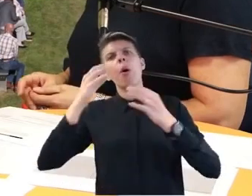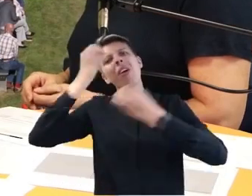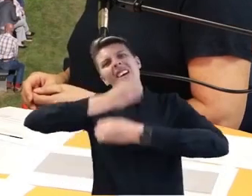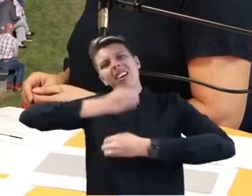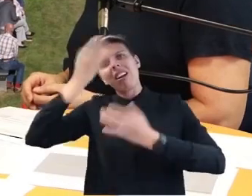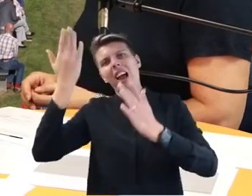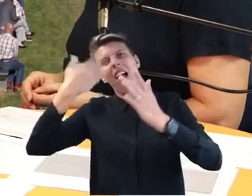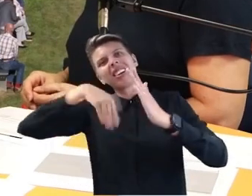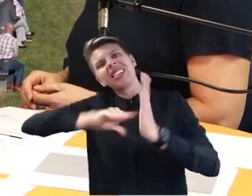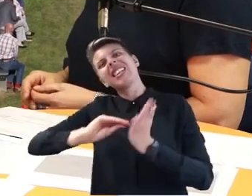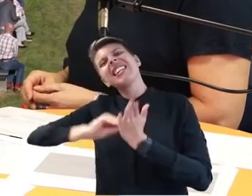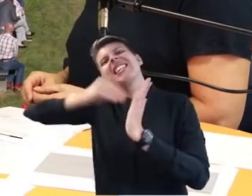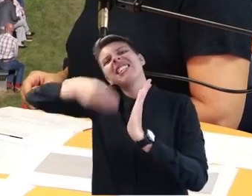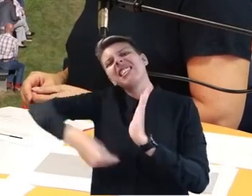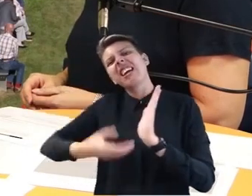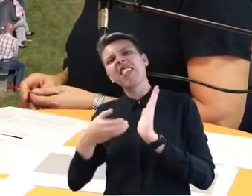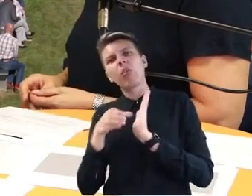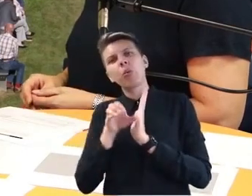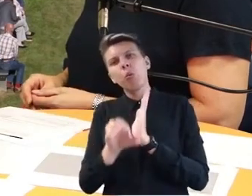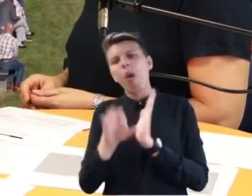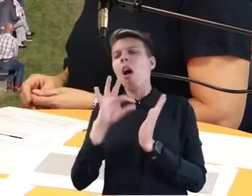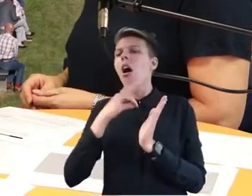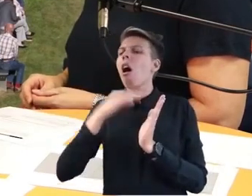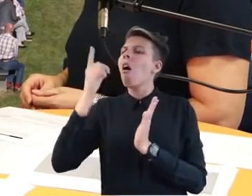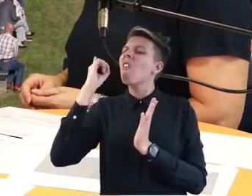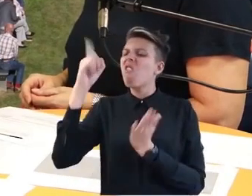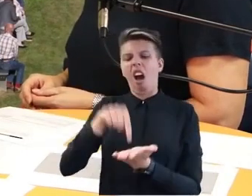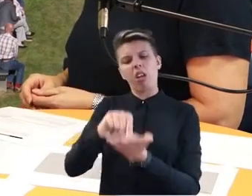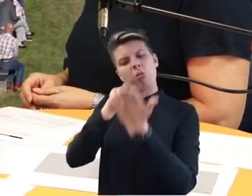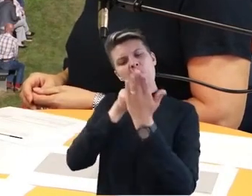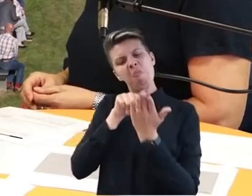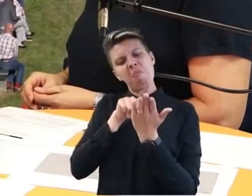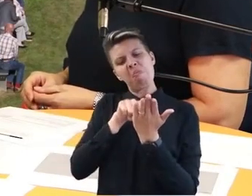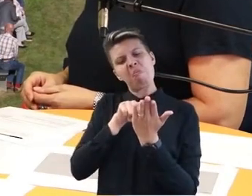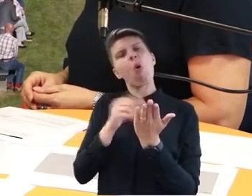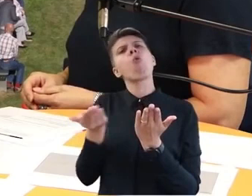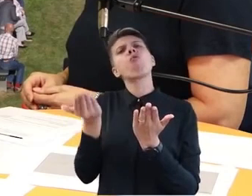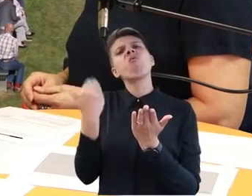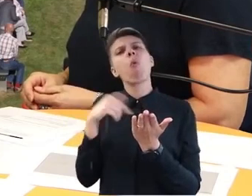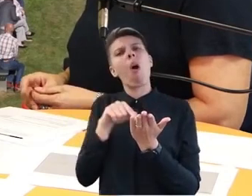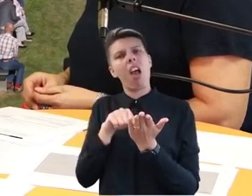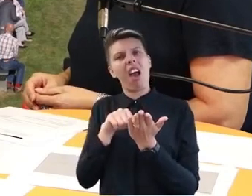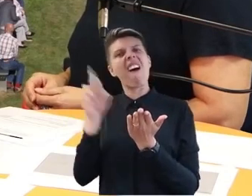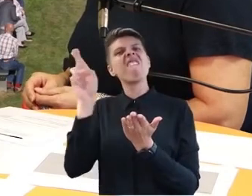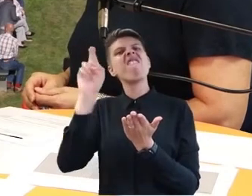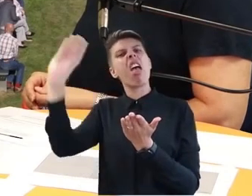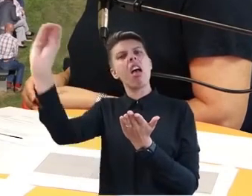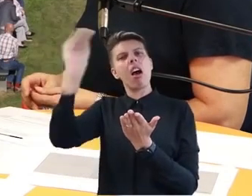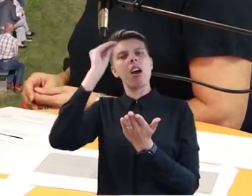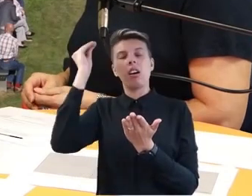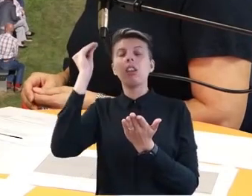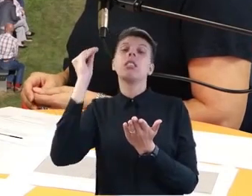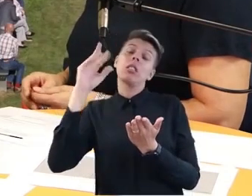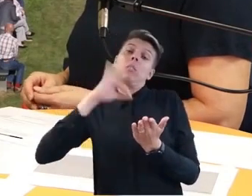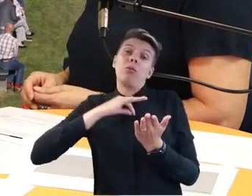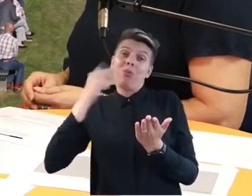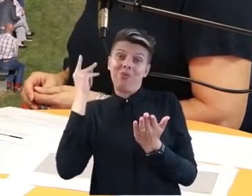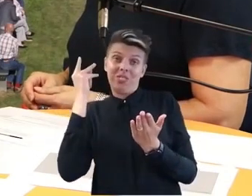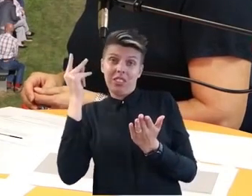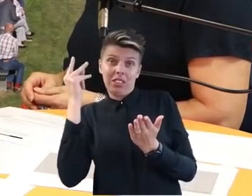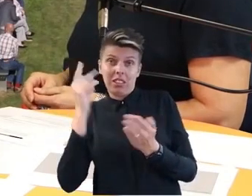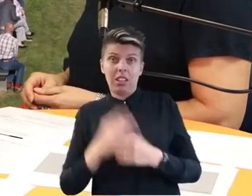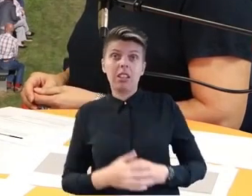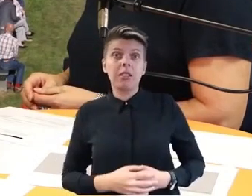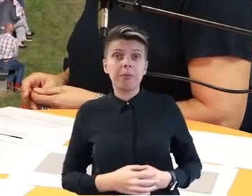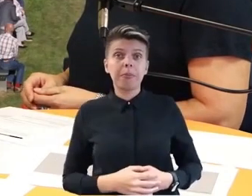ich sehen kann welche institutionen das überhaupt rausgeschickt hat ja und dann auch wenn es eben klar für